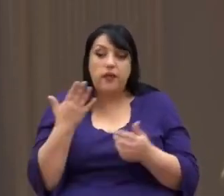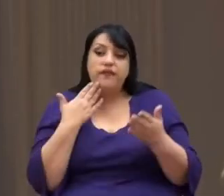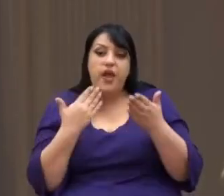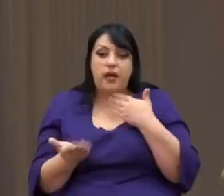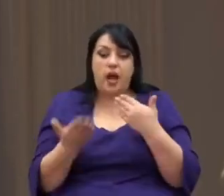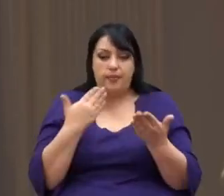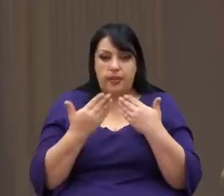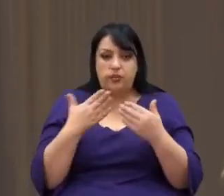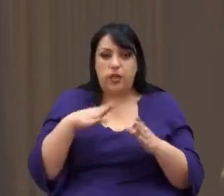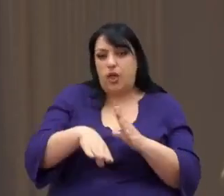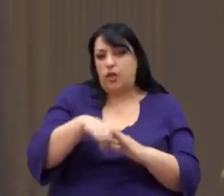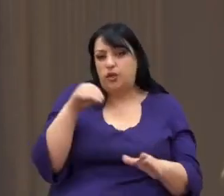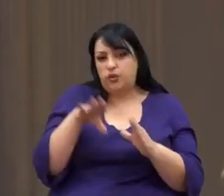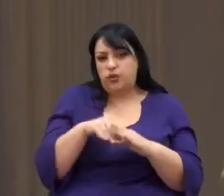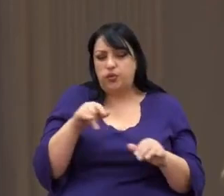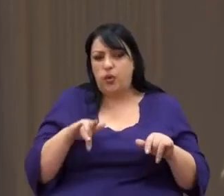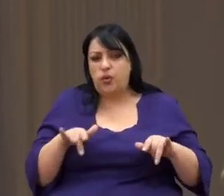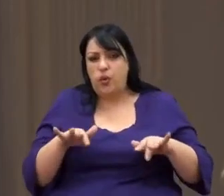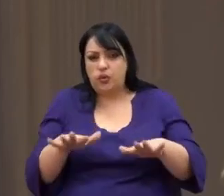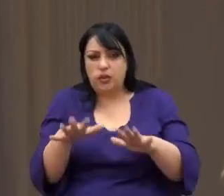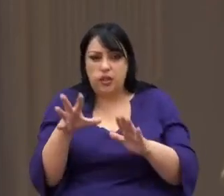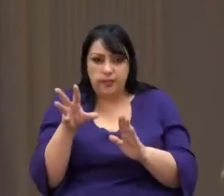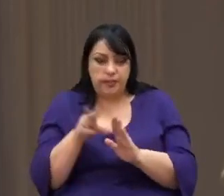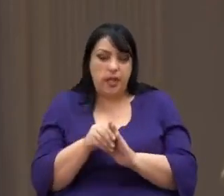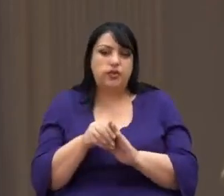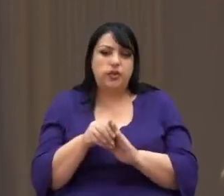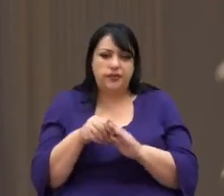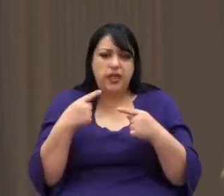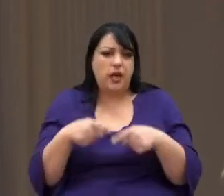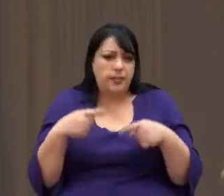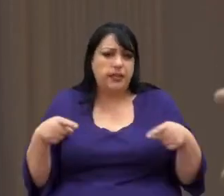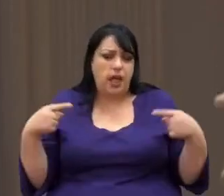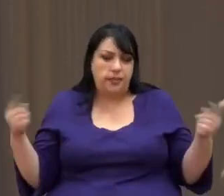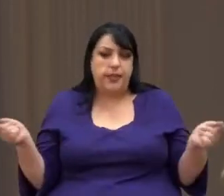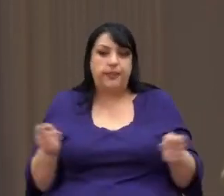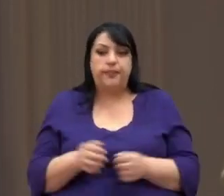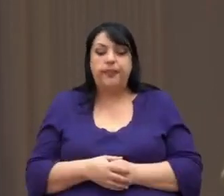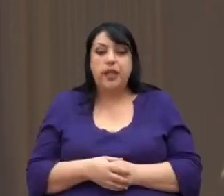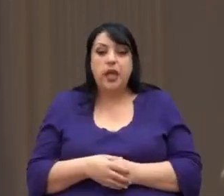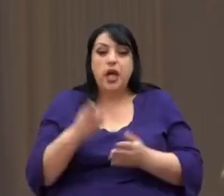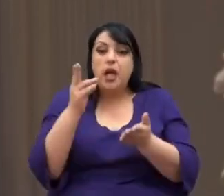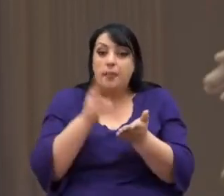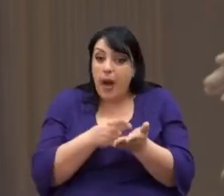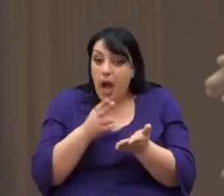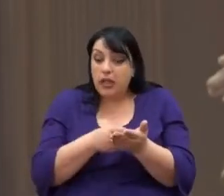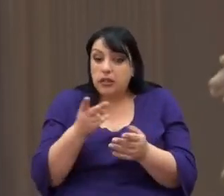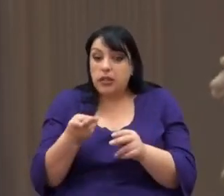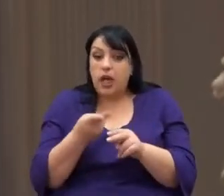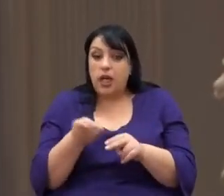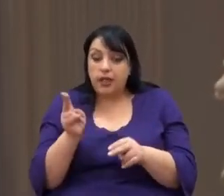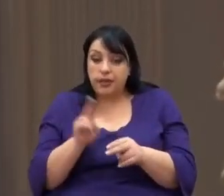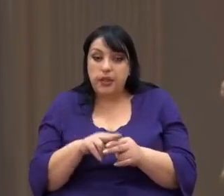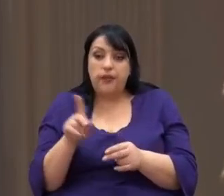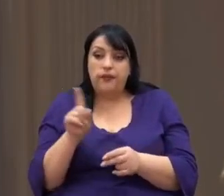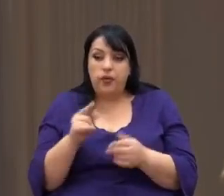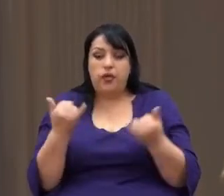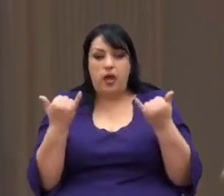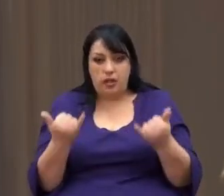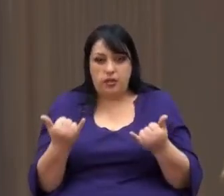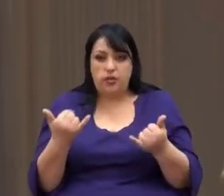վերաբերմունքին, ընտրությունների գործընթացի վերաբերյալ եւ այլ եւ այլը։ Փաստն այն է, որ մենք արձանագրում ենք